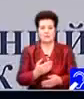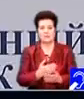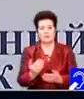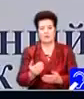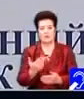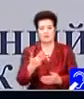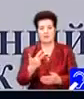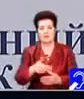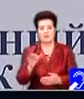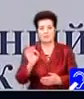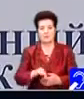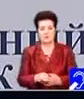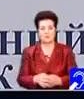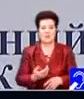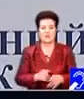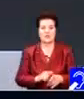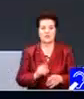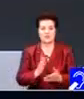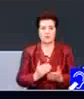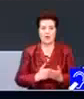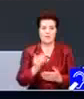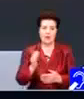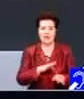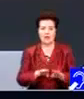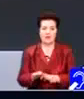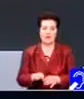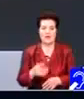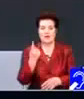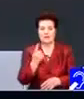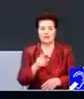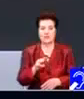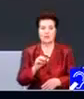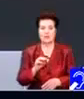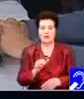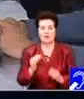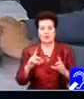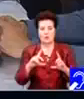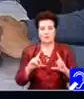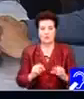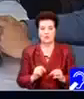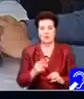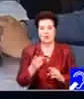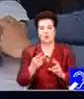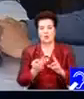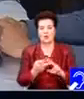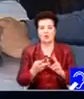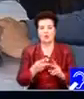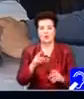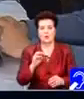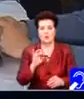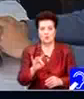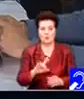peste 32%. Cifra este mai mare față de turul 1 de scrutin, însă este mult mai mică față de turul 2 al